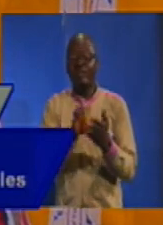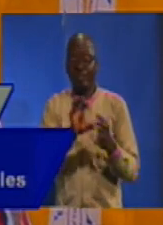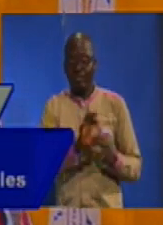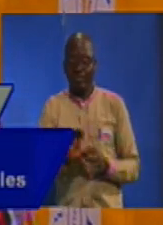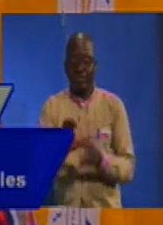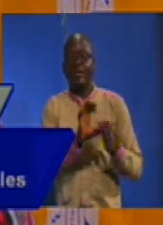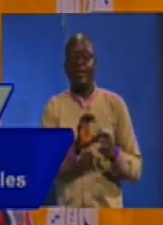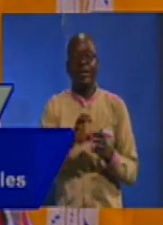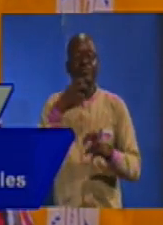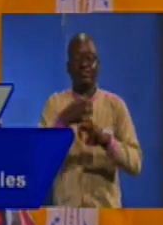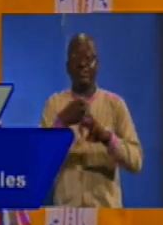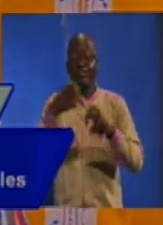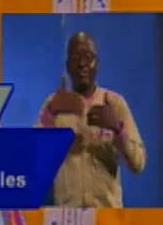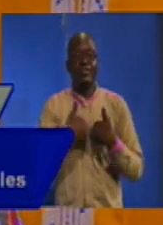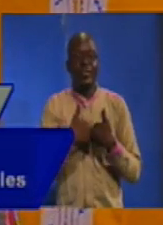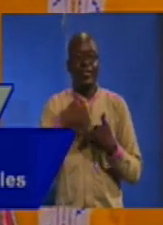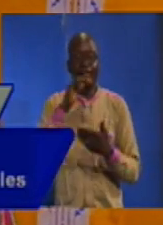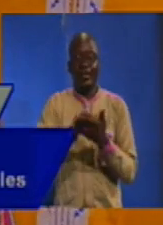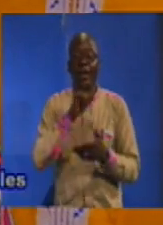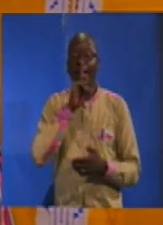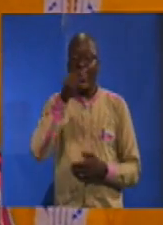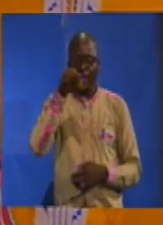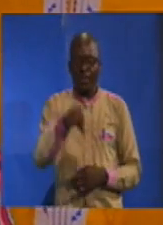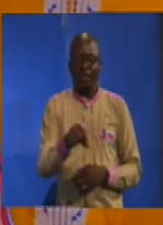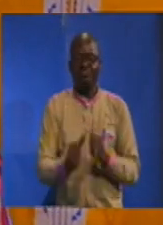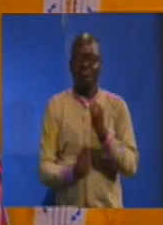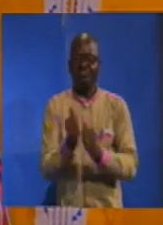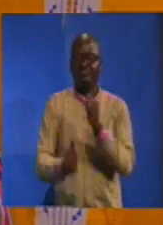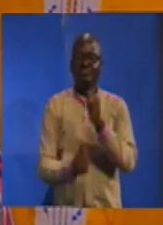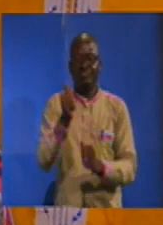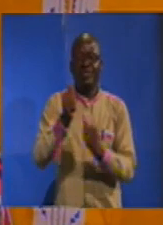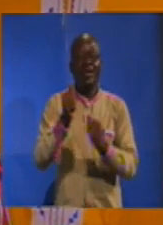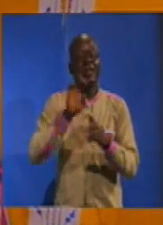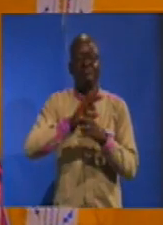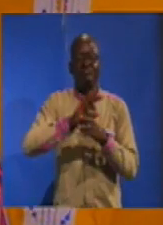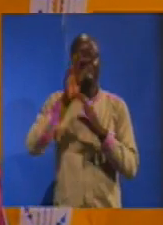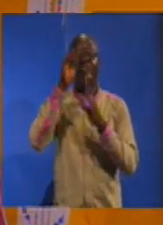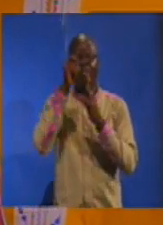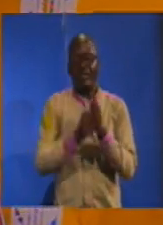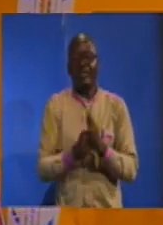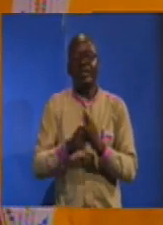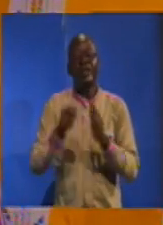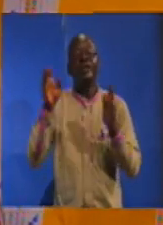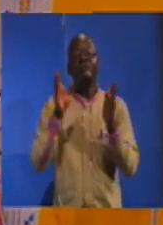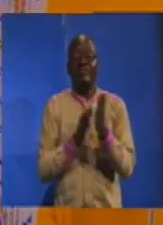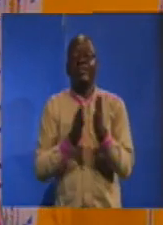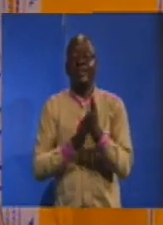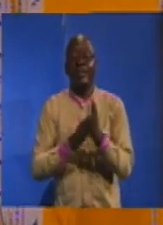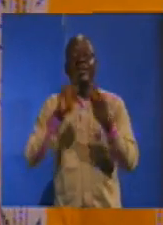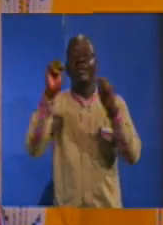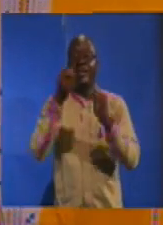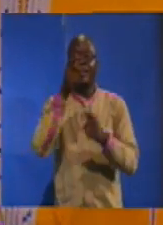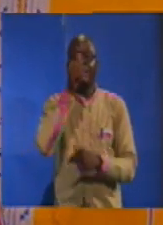la difficulté réelle qu'on a, c'est que de plus en plus, les gens qui ont fait les formations au niveau des INEP à titre